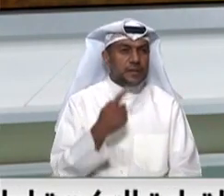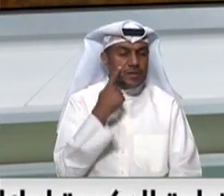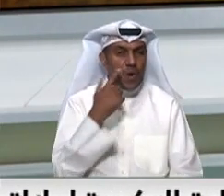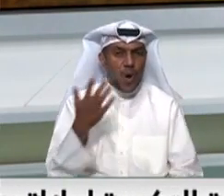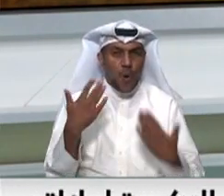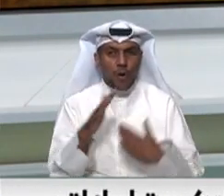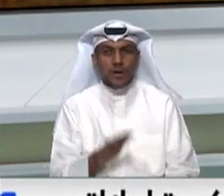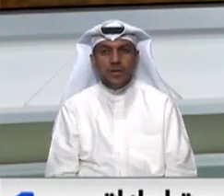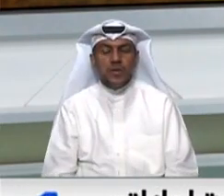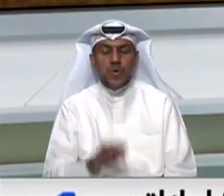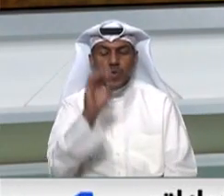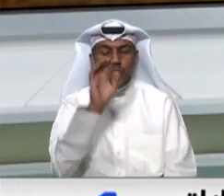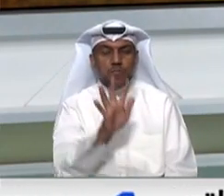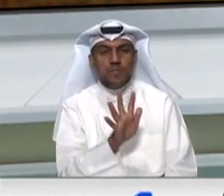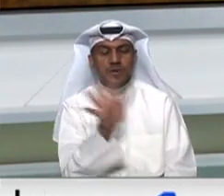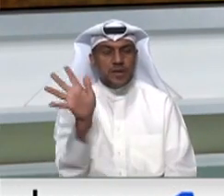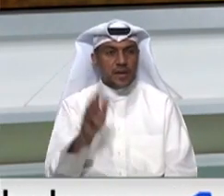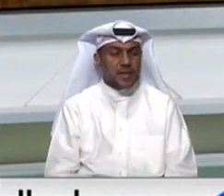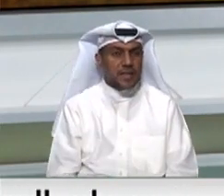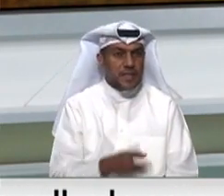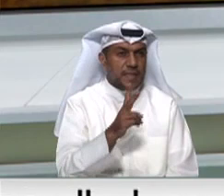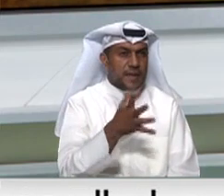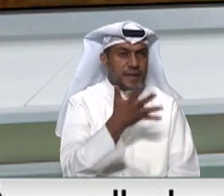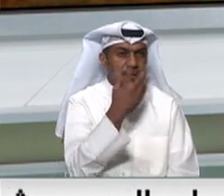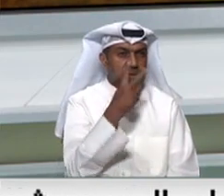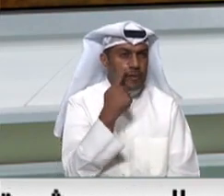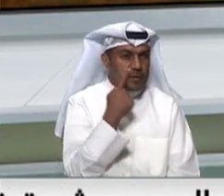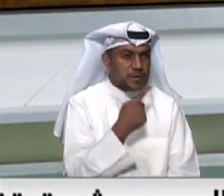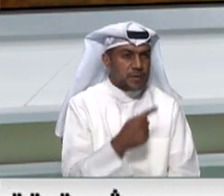جنوبية شرقية من 12 إلى 45 كيلومتر في الساعة،